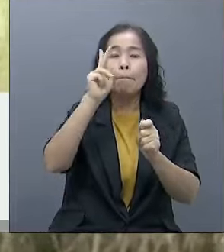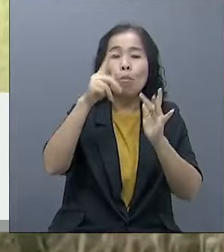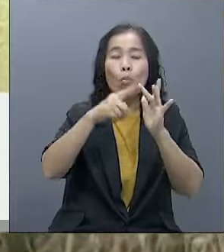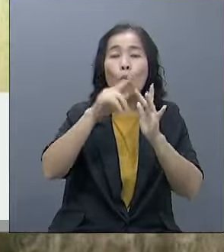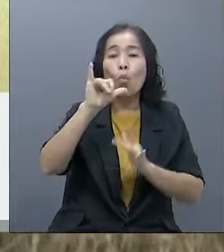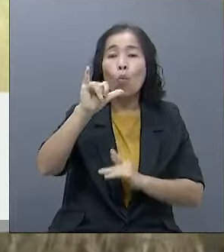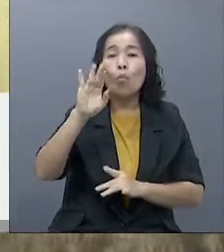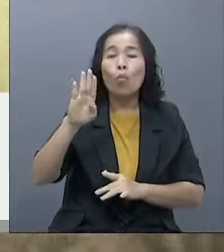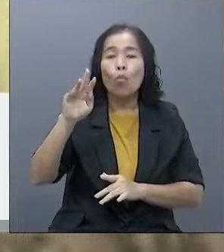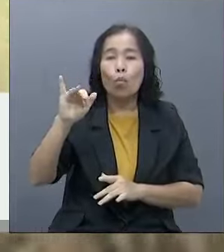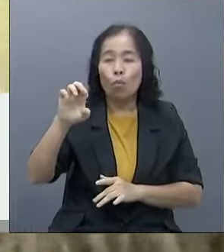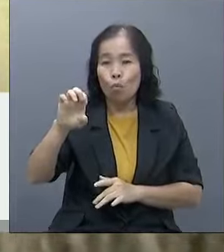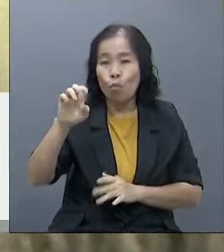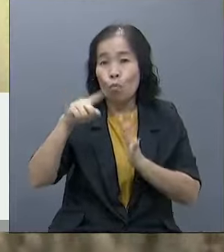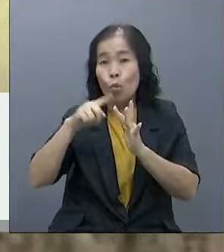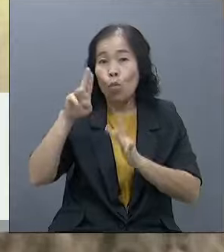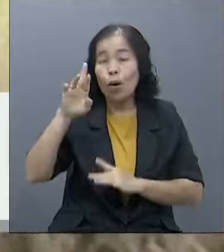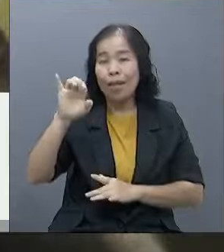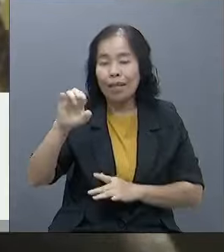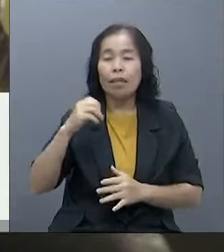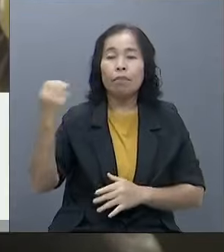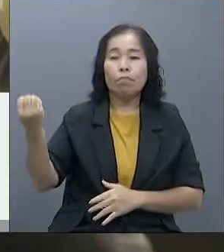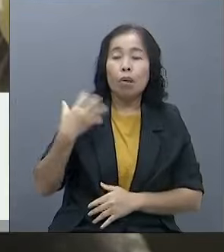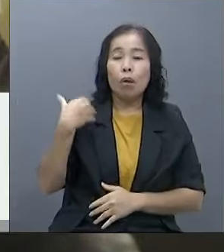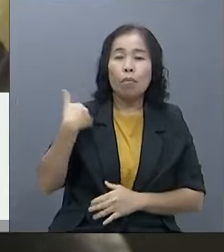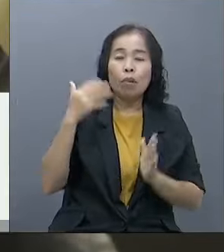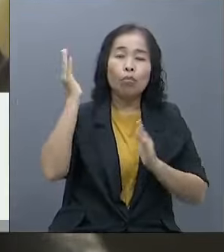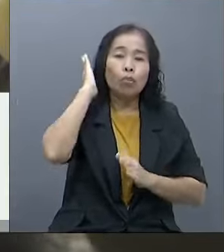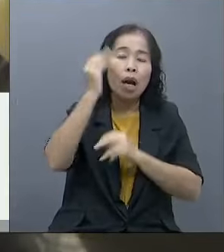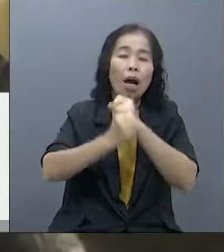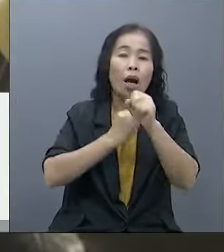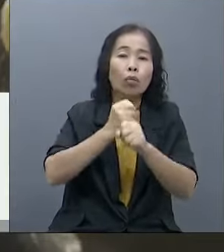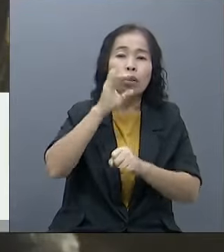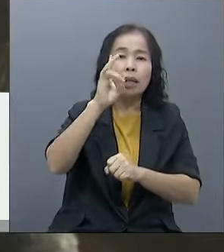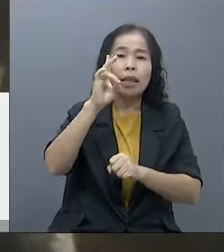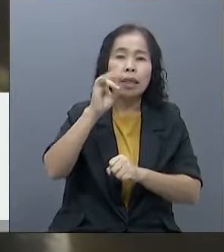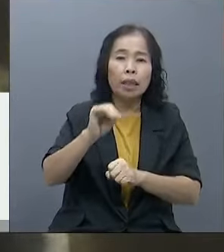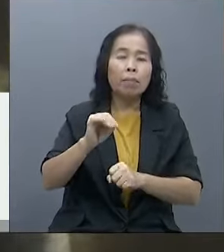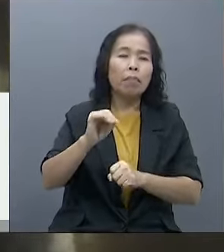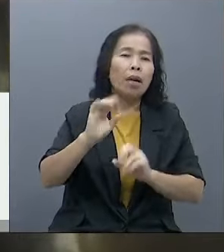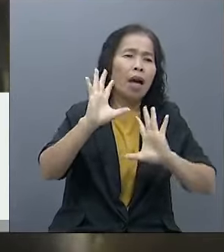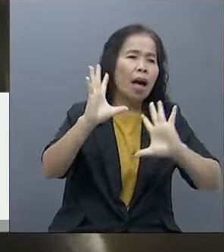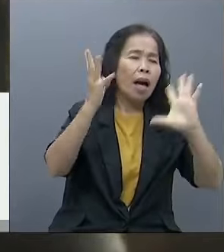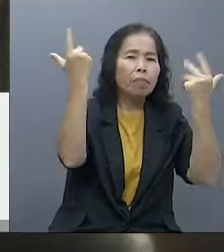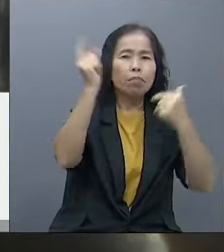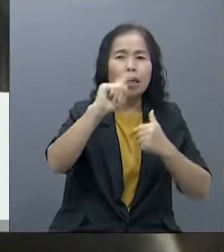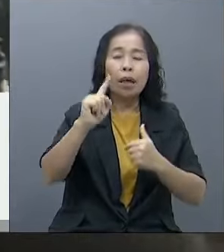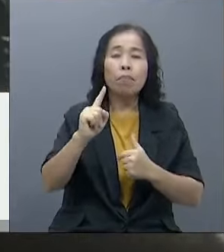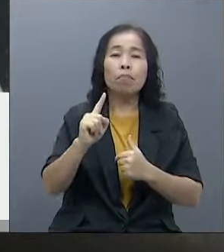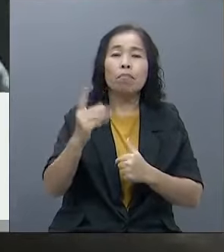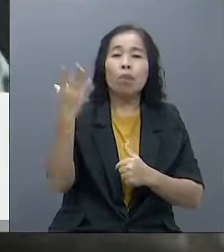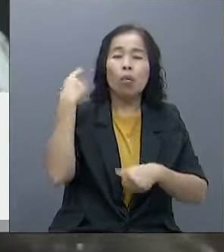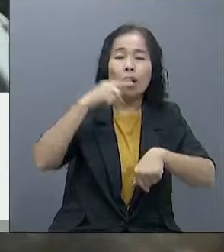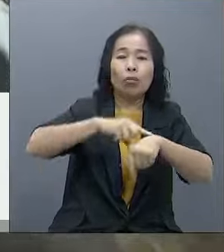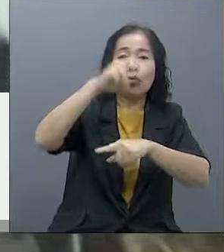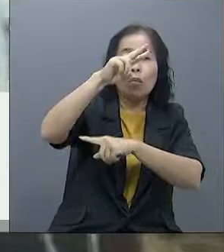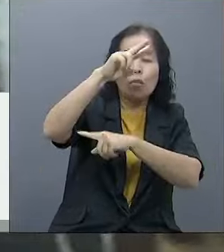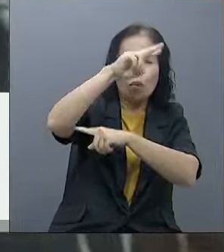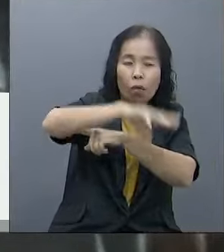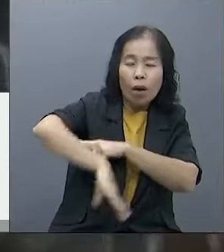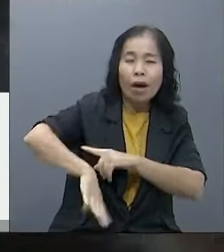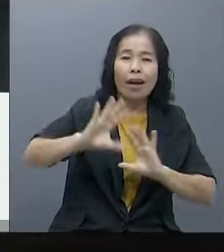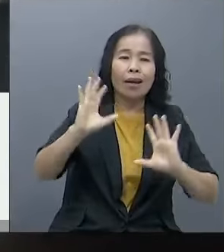ได้รับแจ้งจากชาวบ้านบอกว่ามีชายอายุ 70ปีหายตัวไปตั้งแต่ช่วง 14:00นเมื่อวานนี้หลังออกไปเลี้ยง